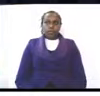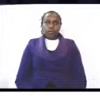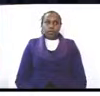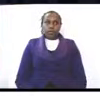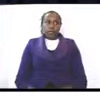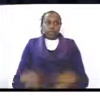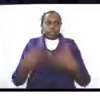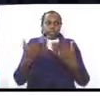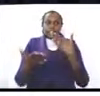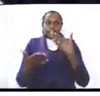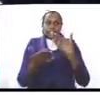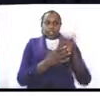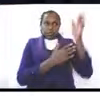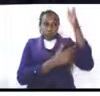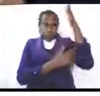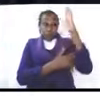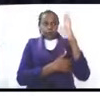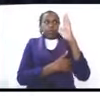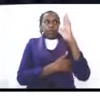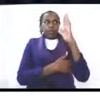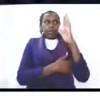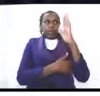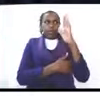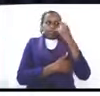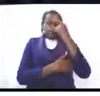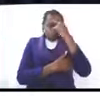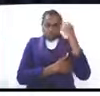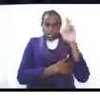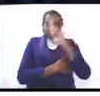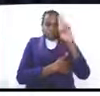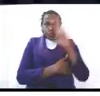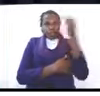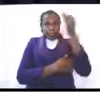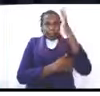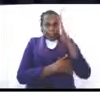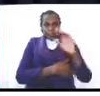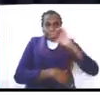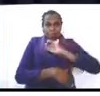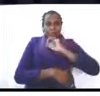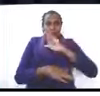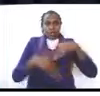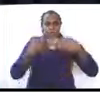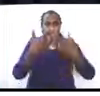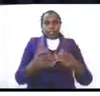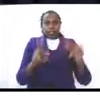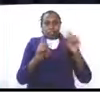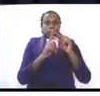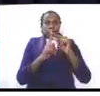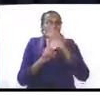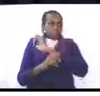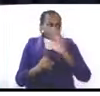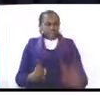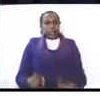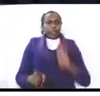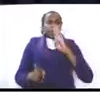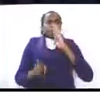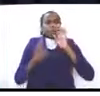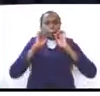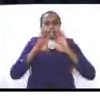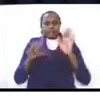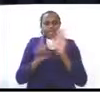Tutarudishia Mungu shukrani kwa ajili ametumia mtumishi wake kututletea neno lake. Barikiwe sana